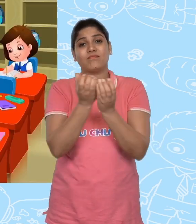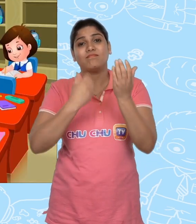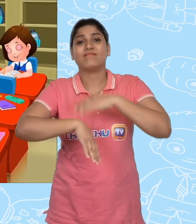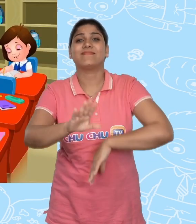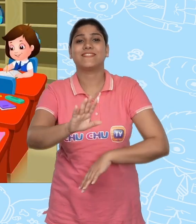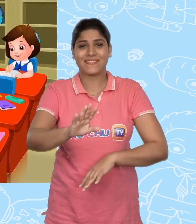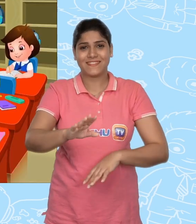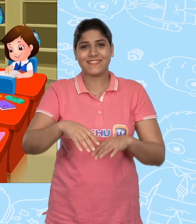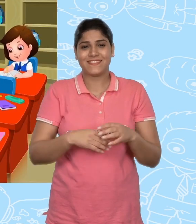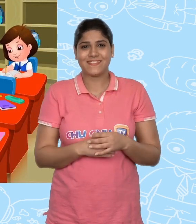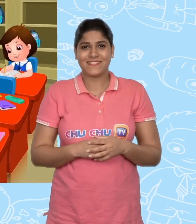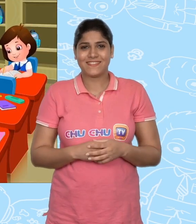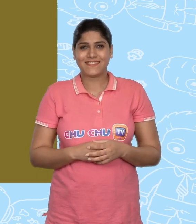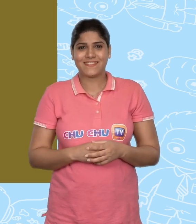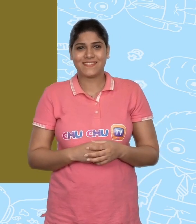गईं।